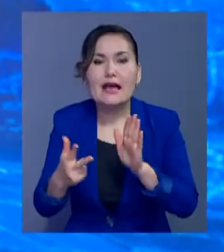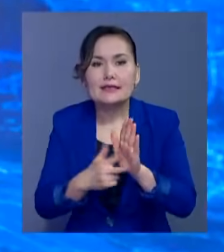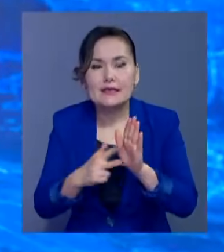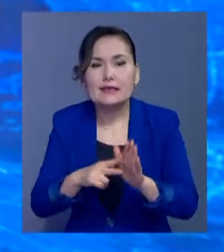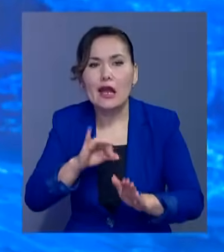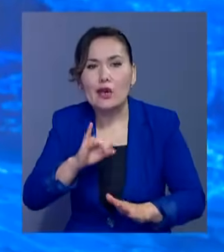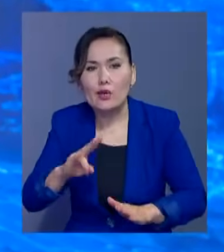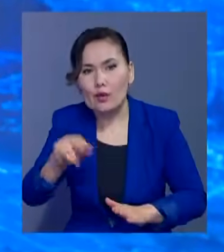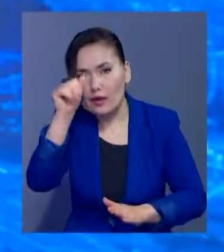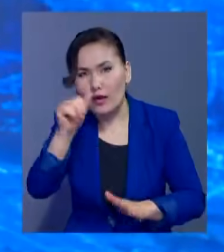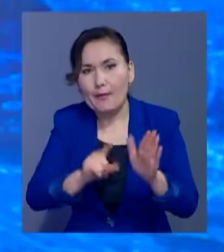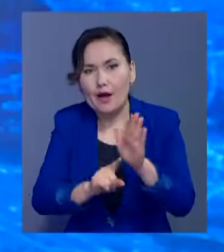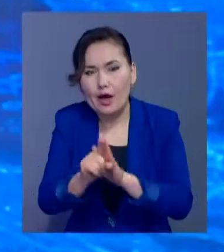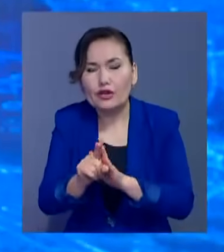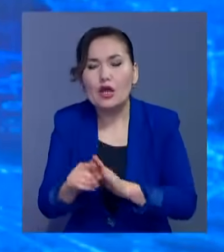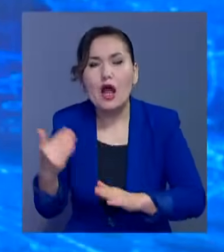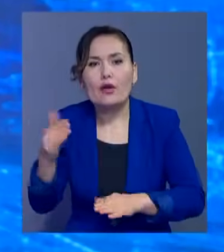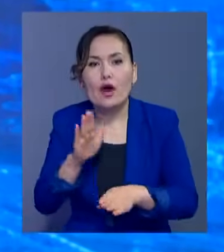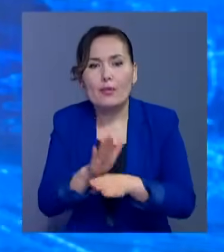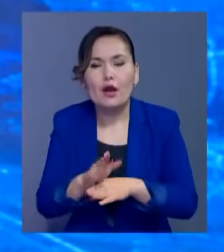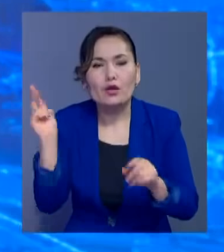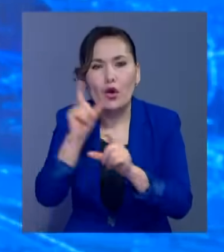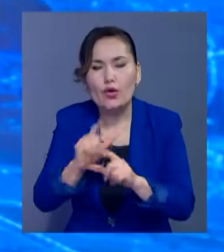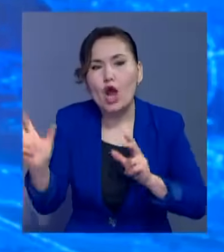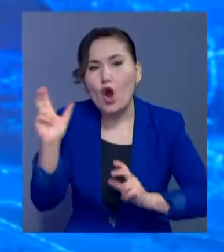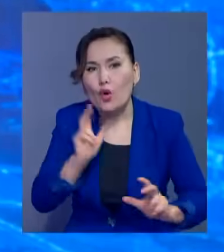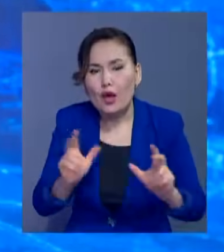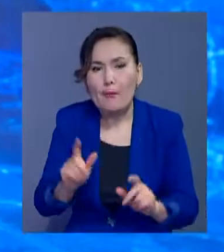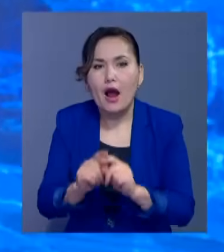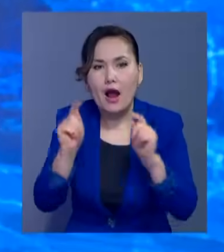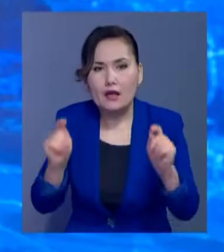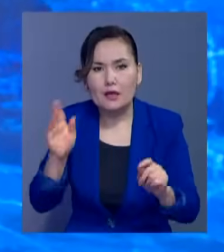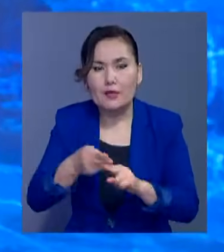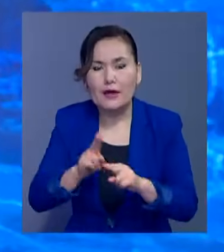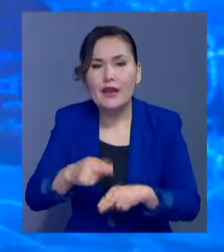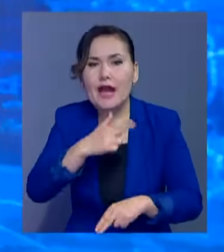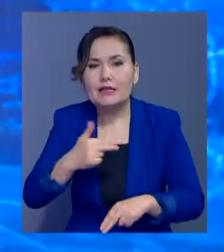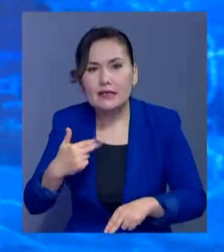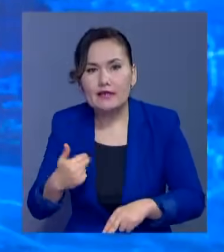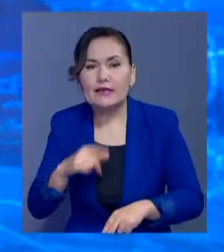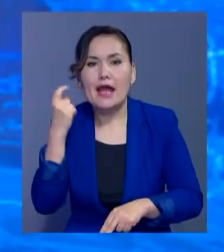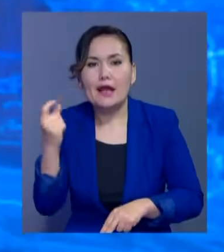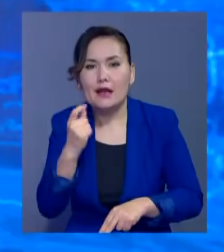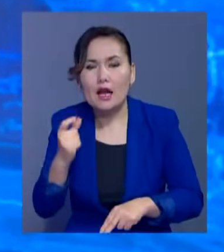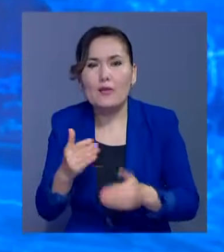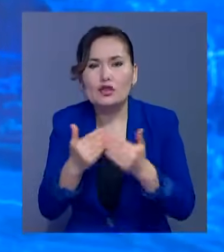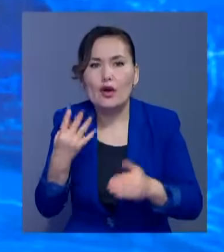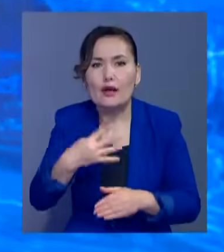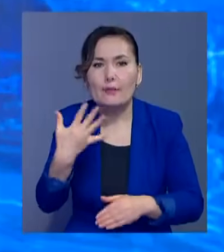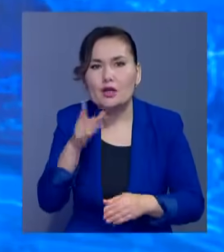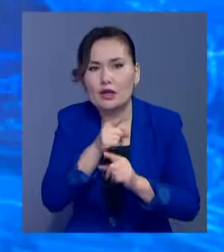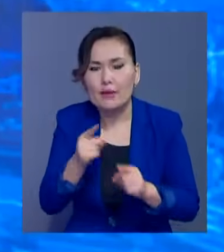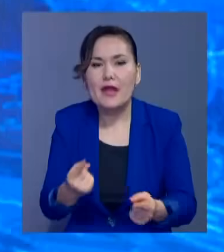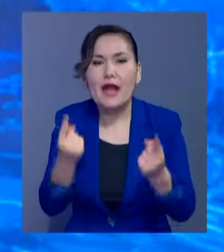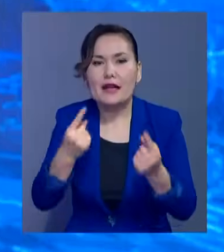8 маусымнан бастап үкімет кәсіби оқу орындары мен университеттерді ашпақ. Швейцария экономикасына соңғы 45 жылда